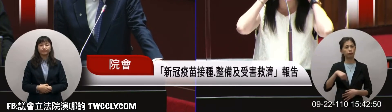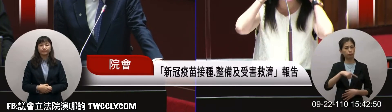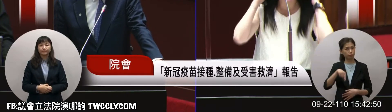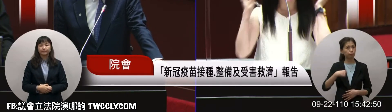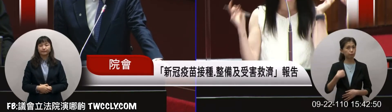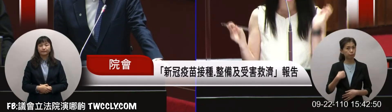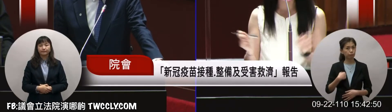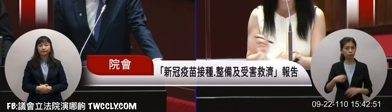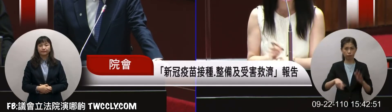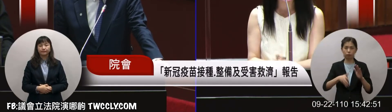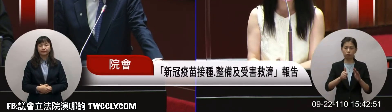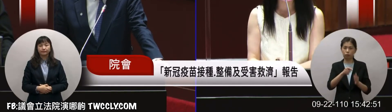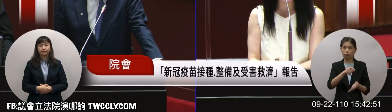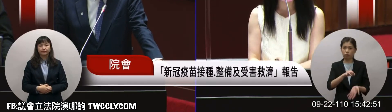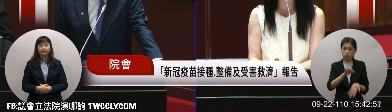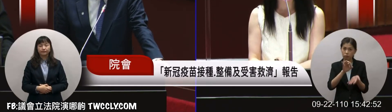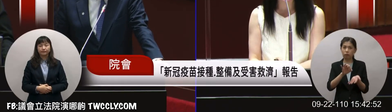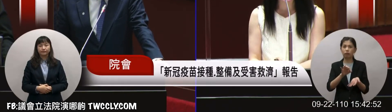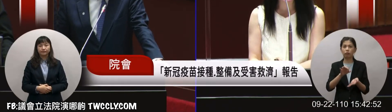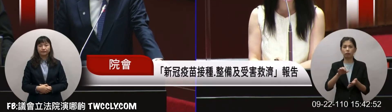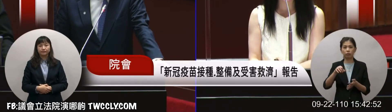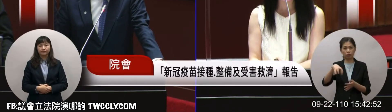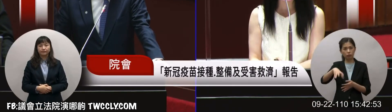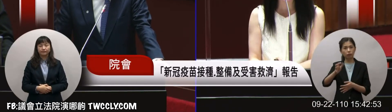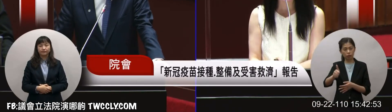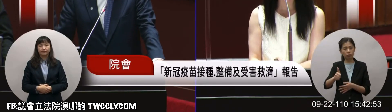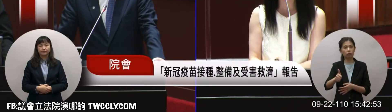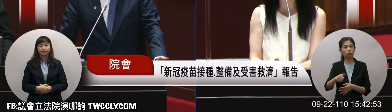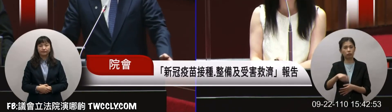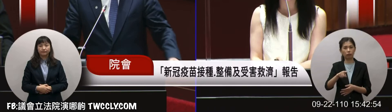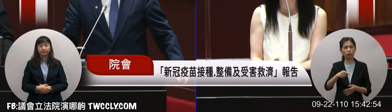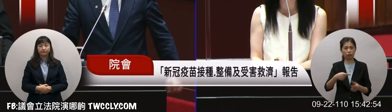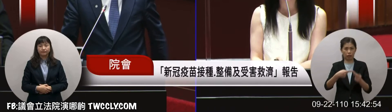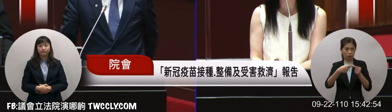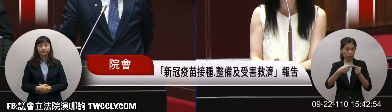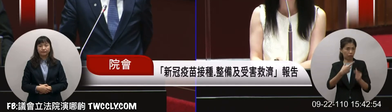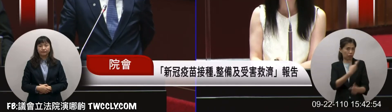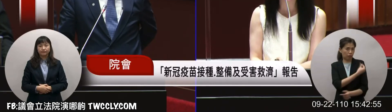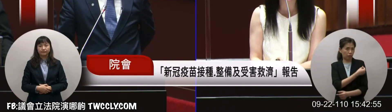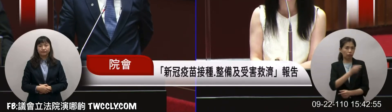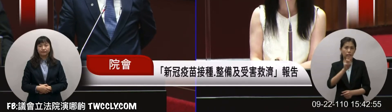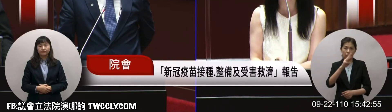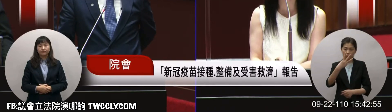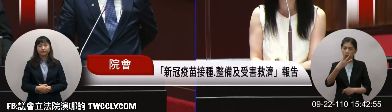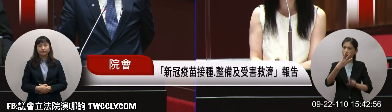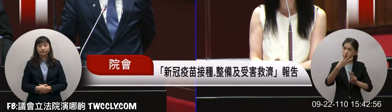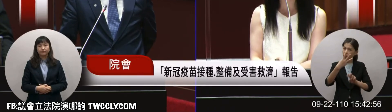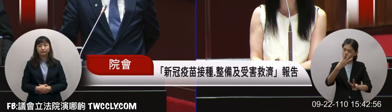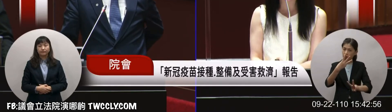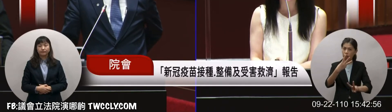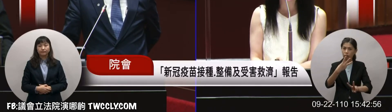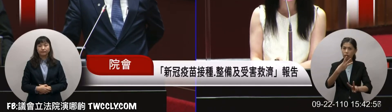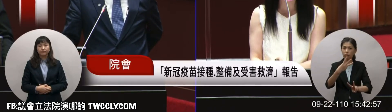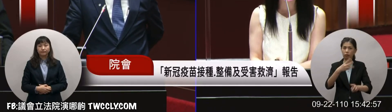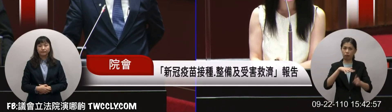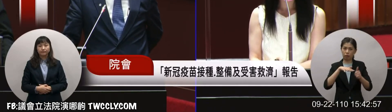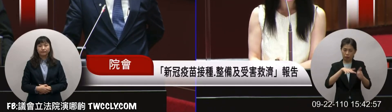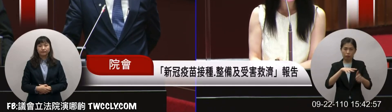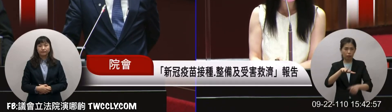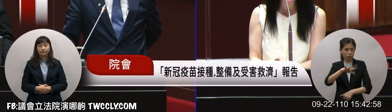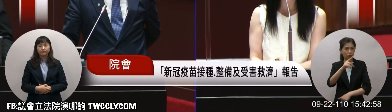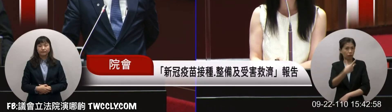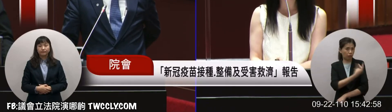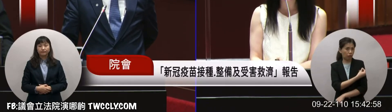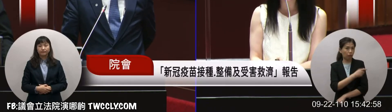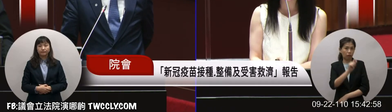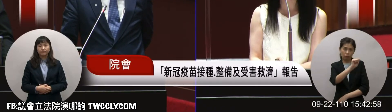因为今天院长特别有提到说，跟部长你们都是第一季是3月22号率先就施打了，应该是 AZ 疫苗。那